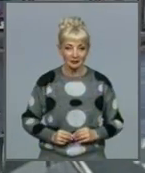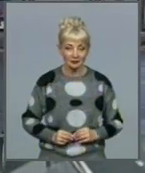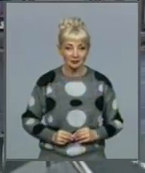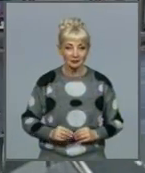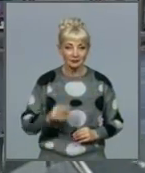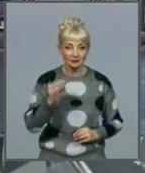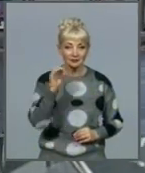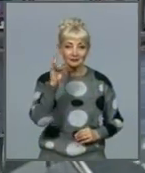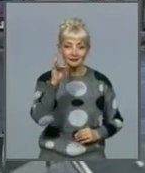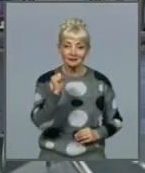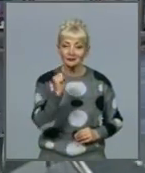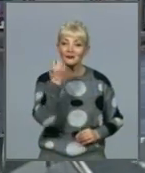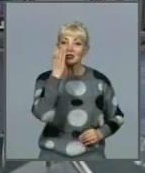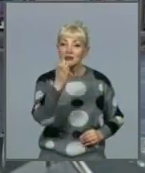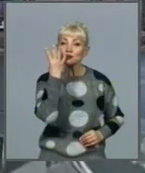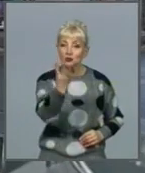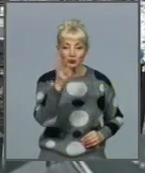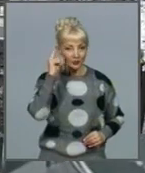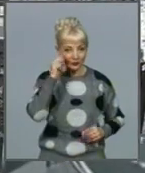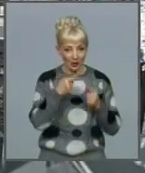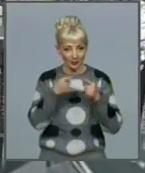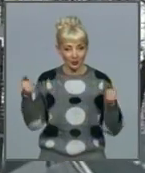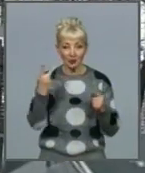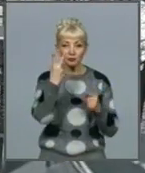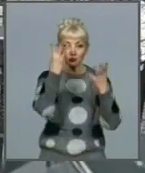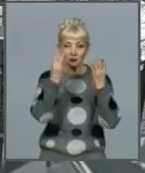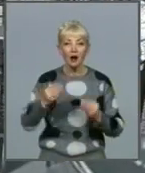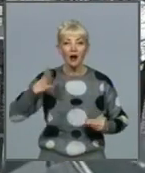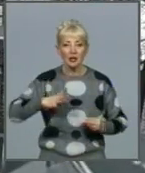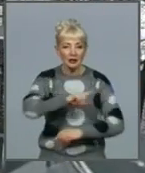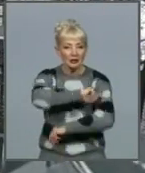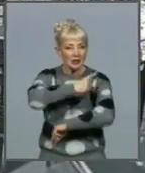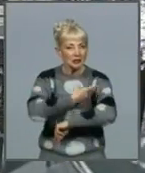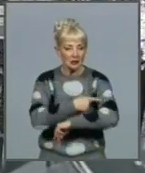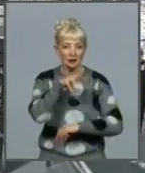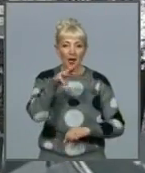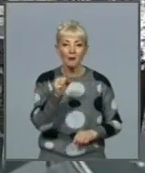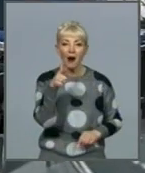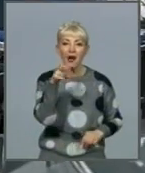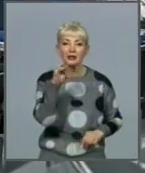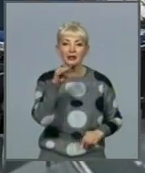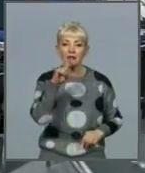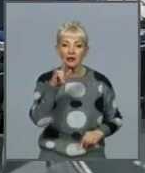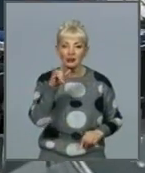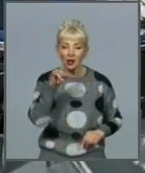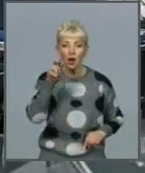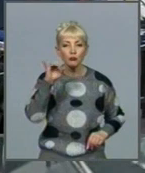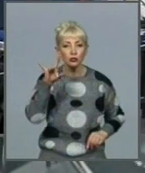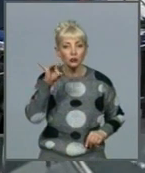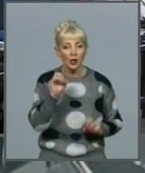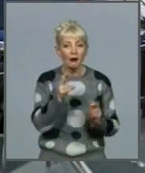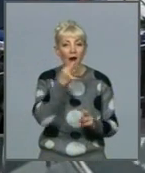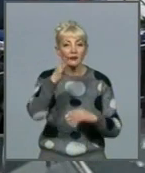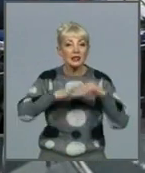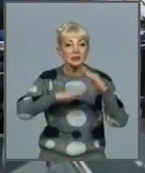Але з 4-го числа протягом 2 днів очікуються сильні магнітні бурі. І, як зазначають фахівці, їх можуть відчути не тільки